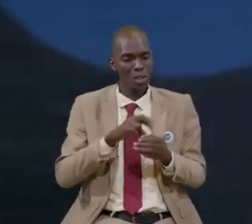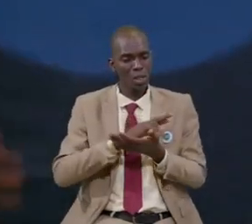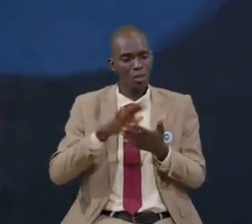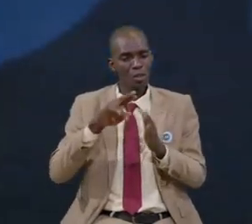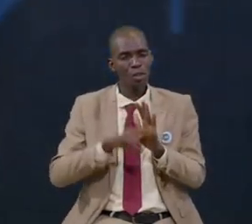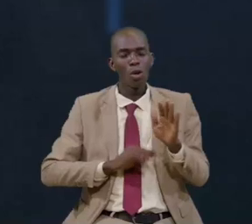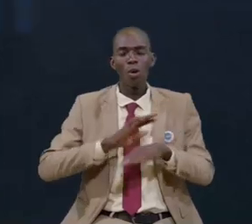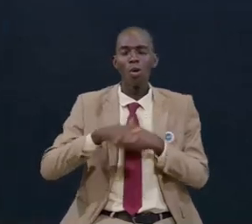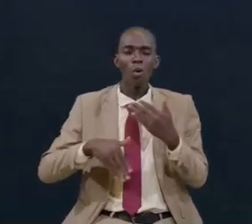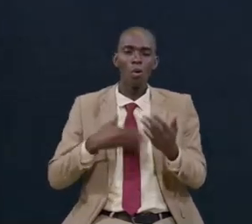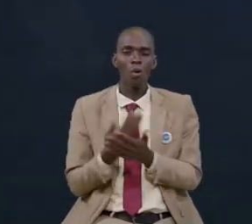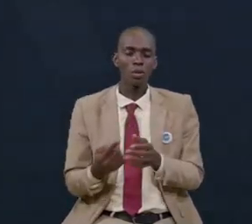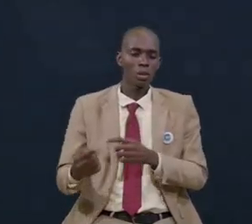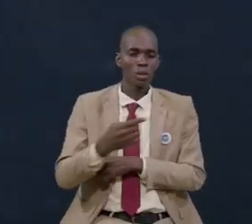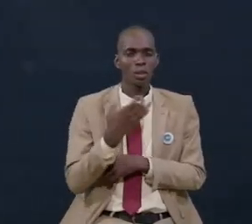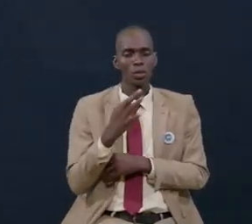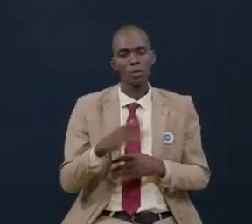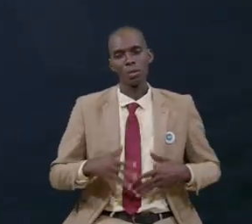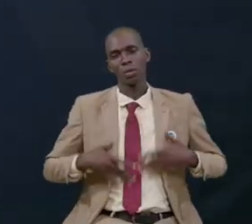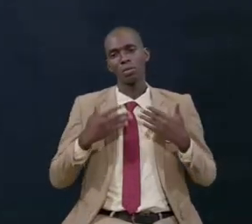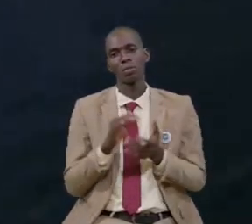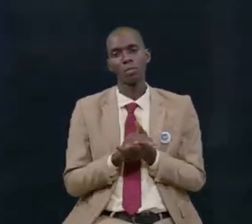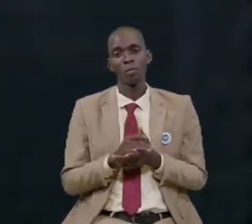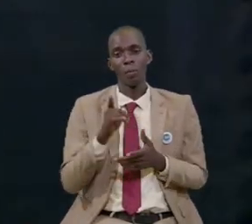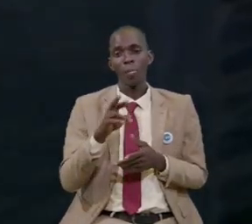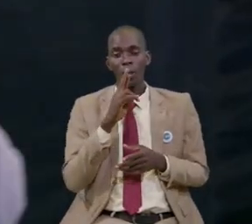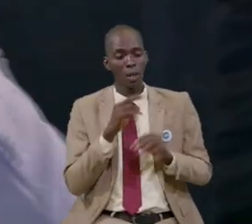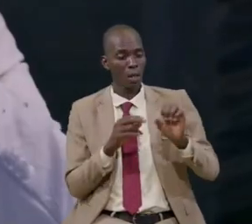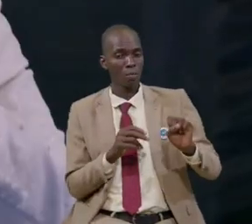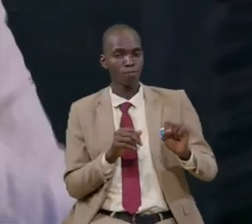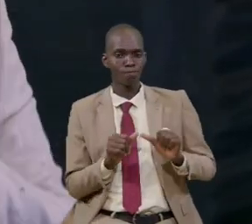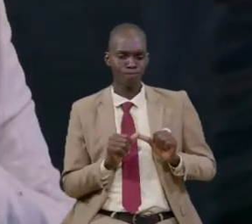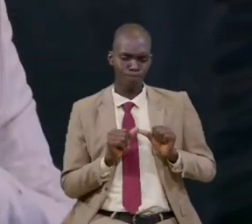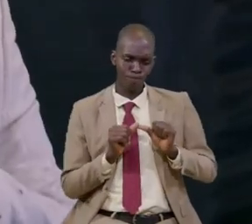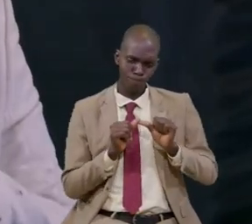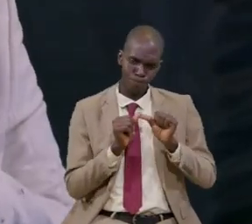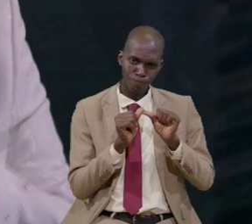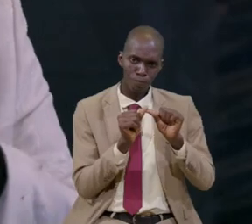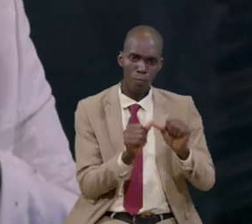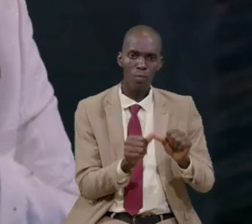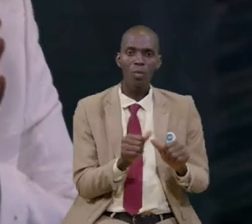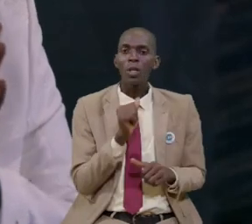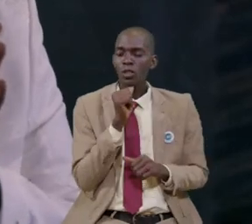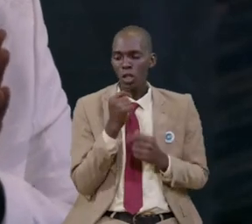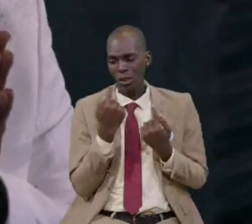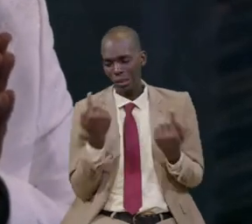ta vie. Alors, tu es inébranlable et tu ne pèches plus